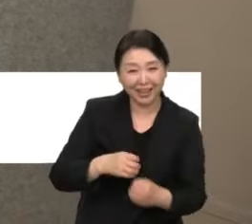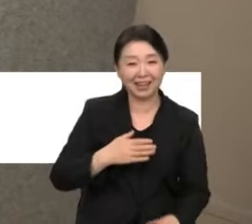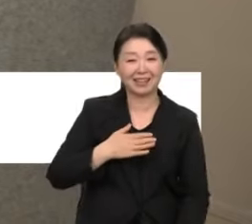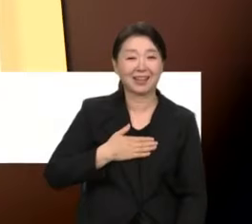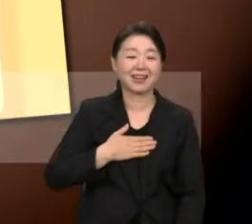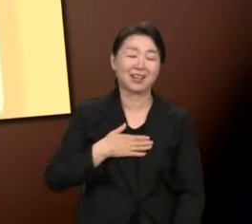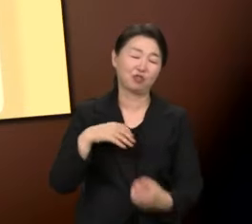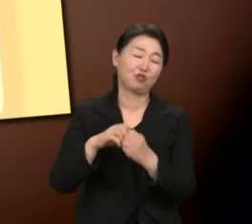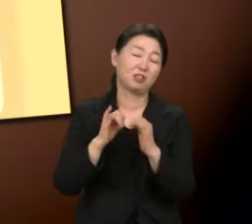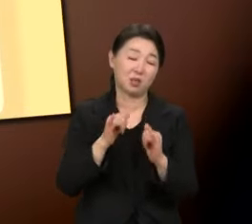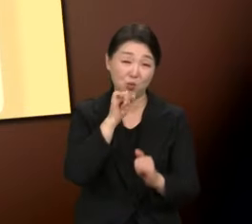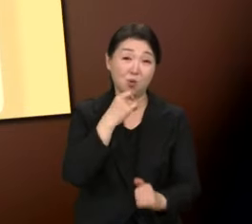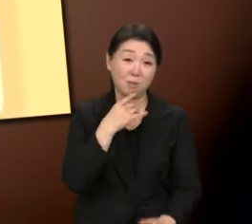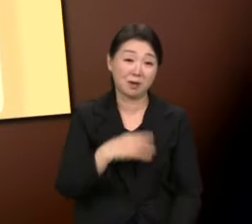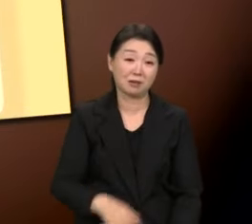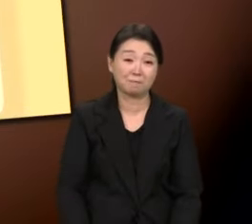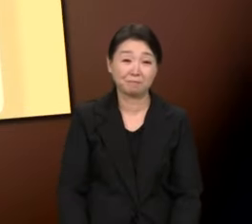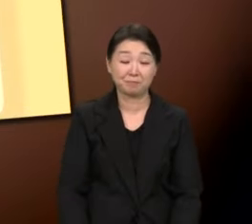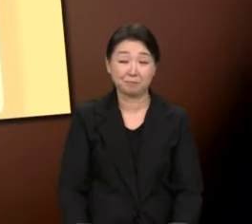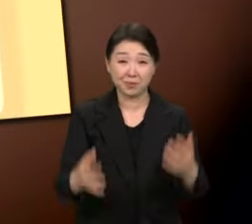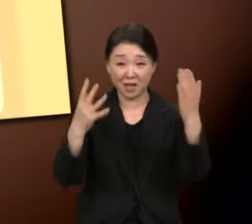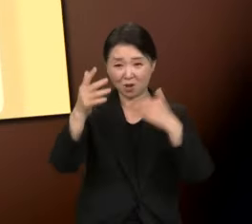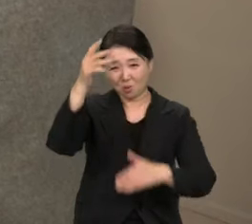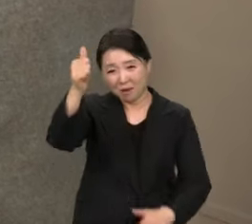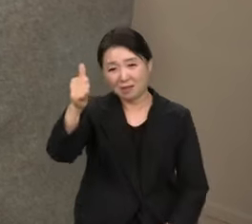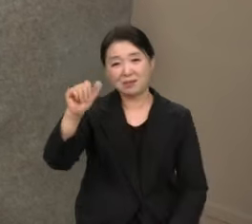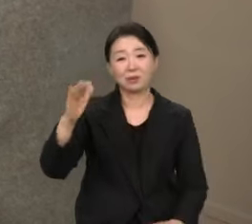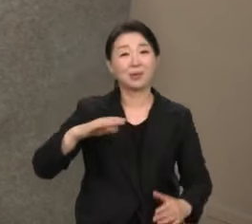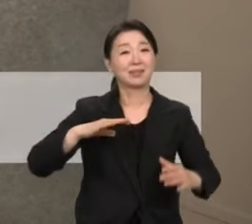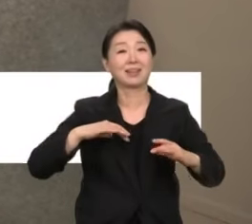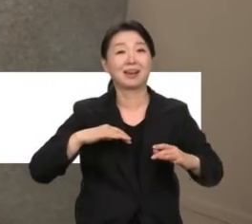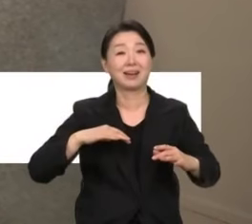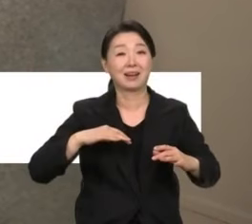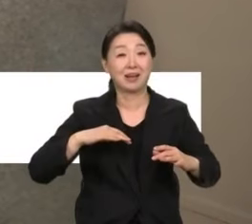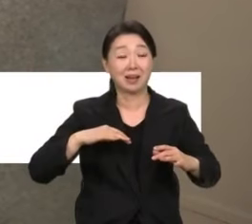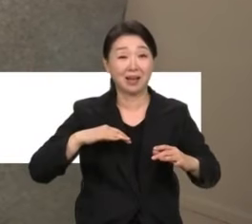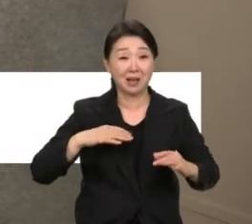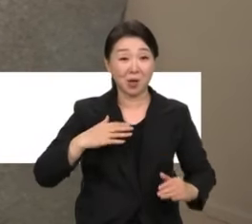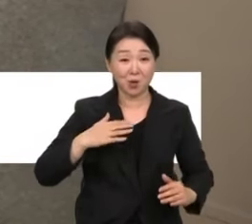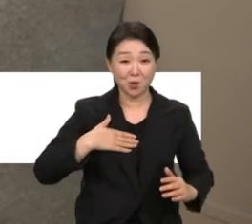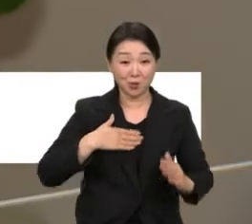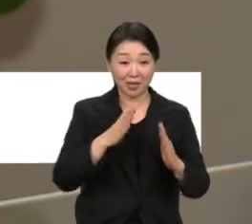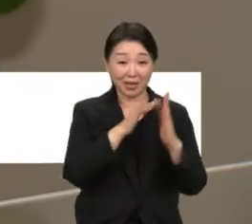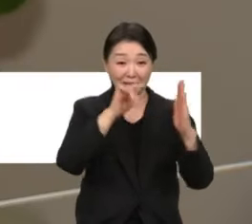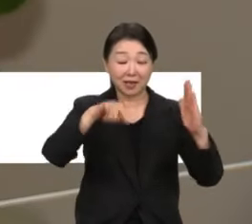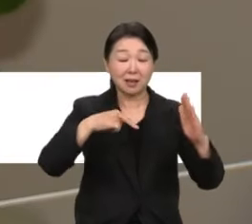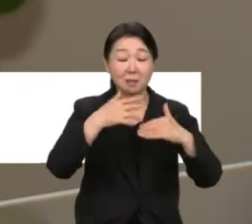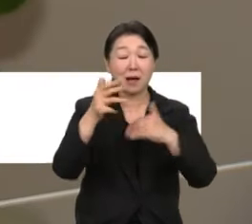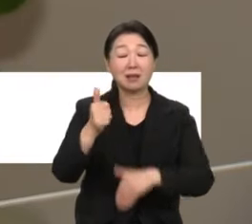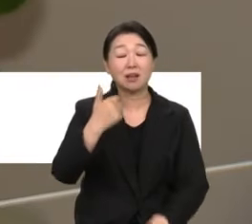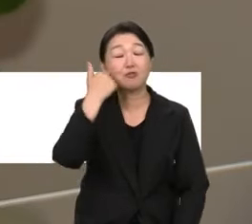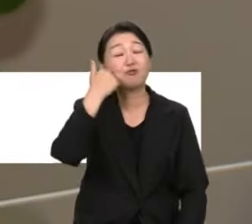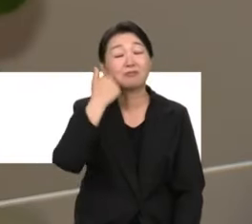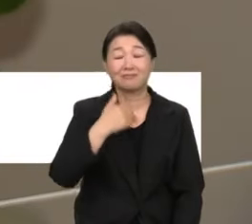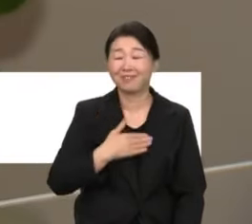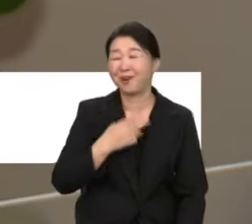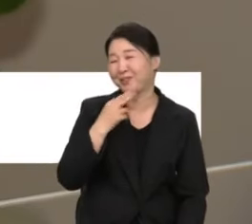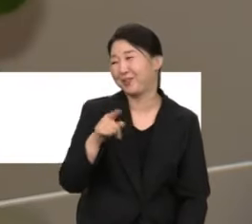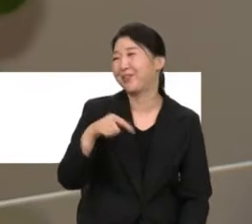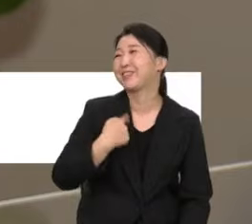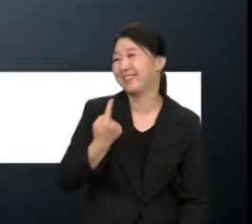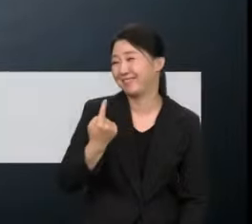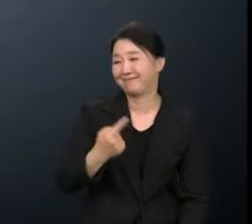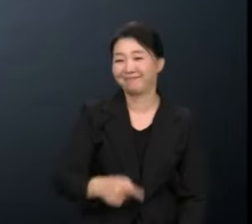것만. 반장이 됐다고 자랑했는데 우리 집에서 반장 해본 사람 있으면 나와보라고. 아니요, 없어. 너 혼자밖에